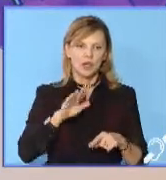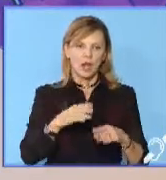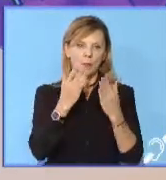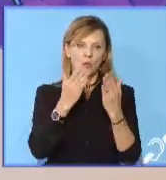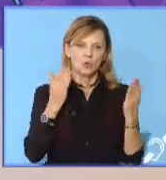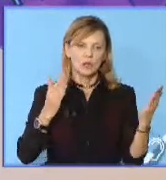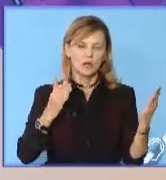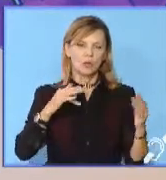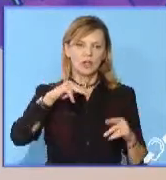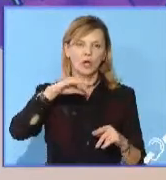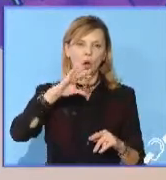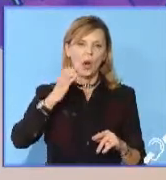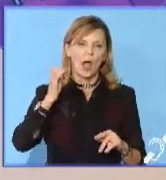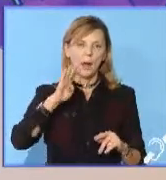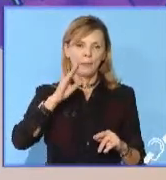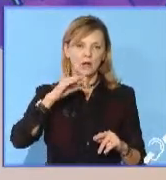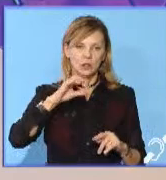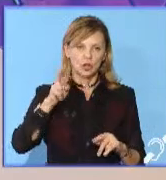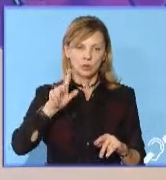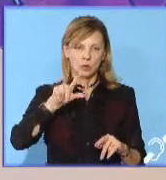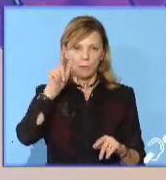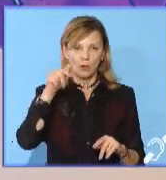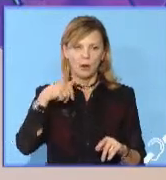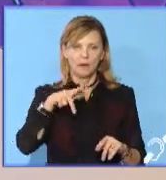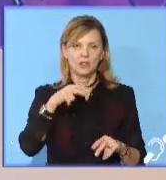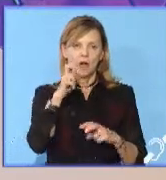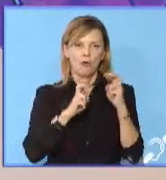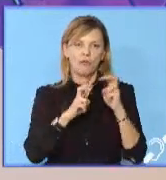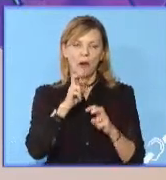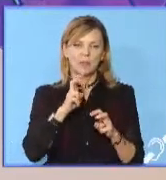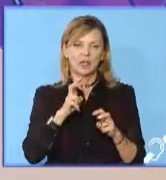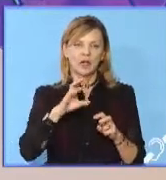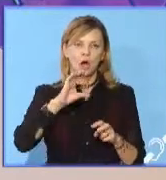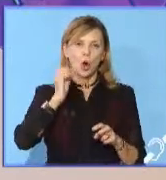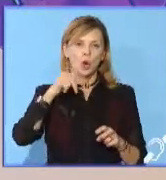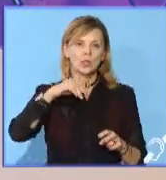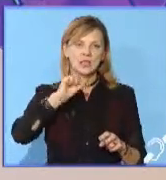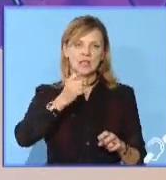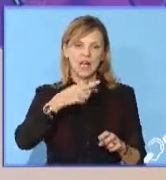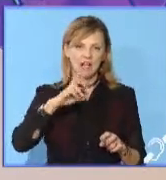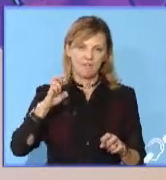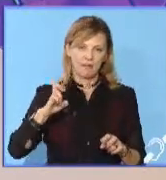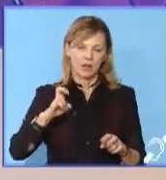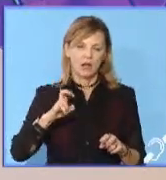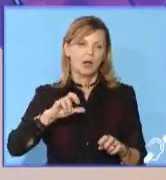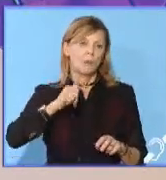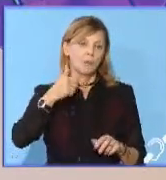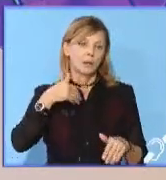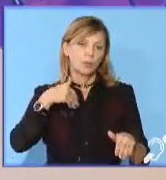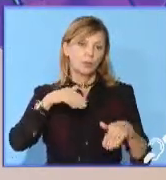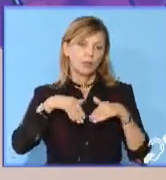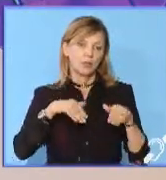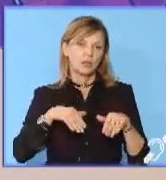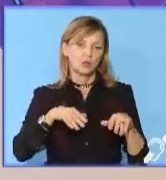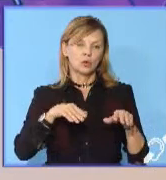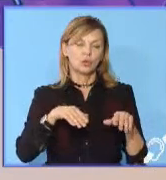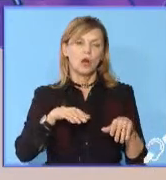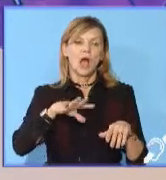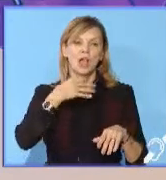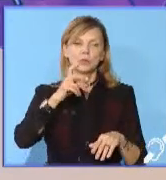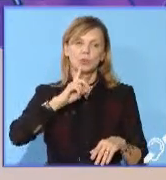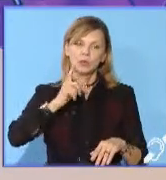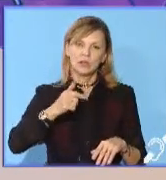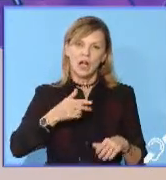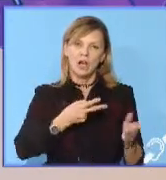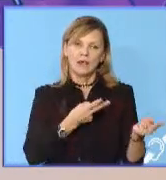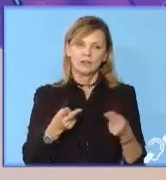Memorial Nicolae Bălcescu. Apoi a mers la o renumită fabrică de conserve din județ. De altfel, premierul a răspuns pozitiv și invitației președintelui